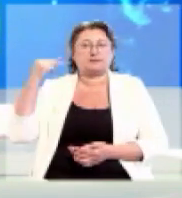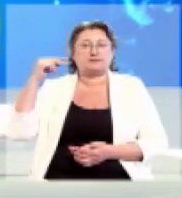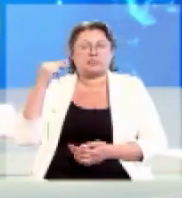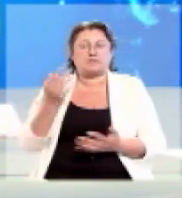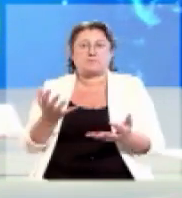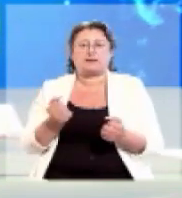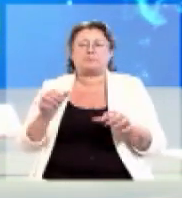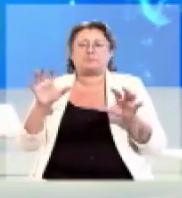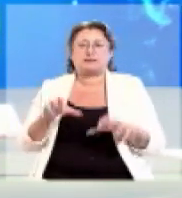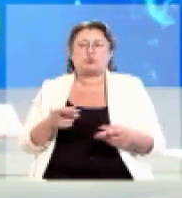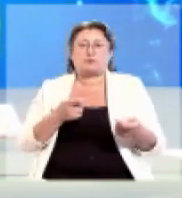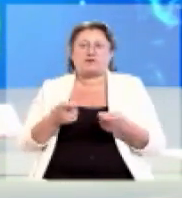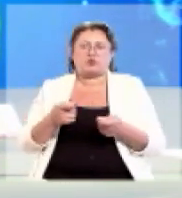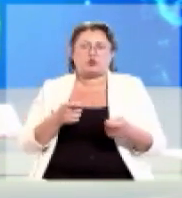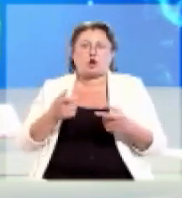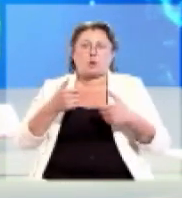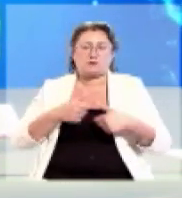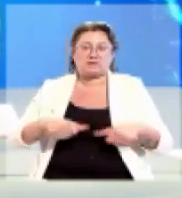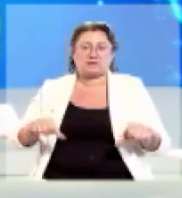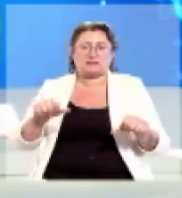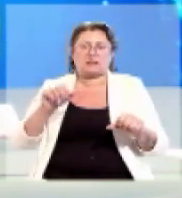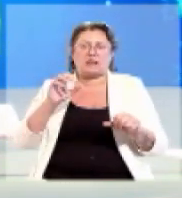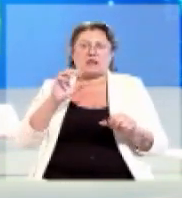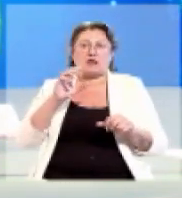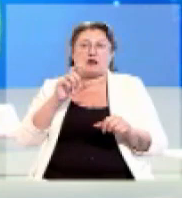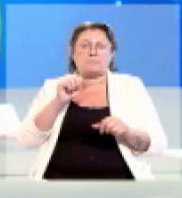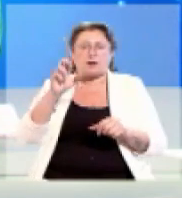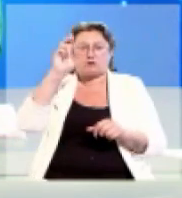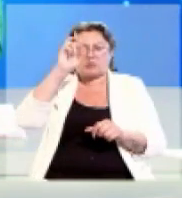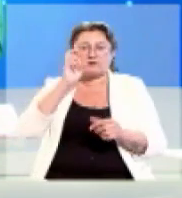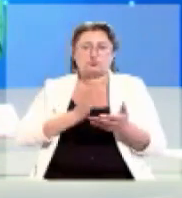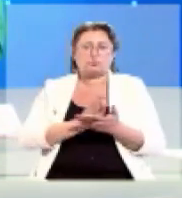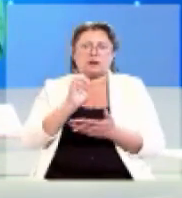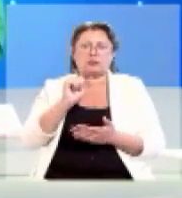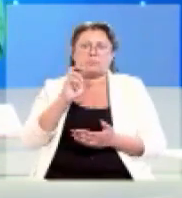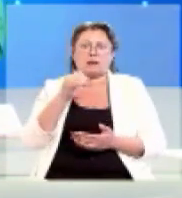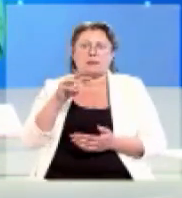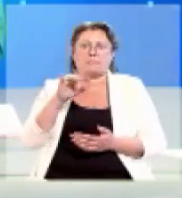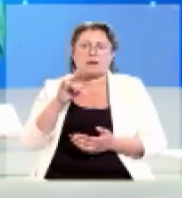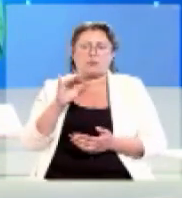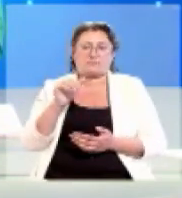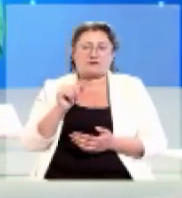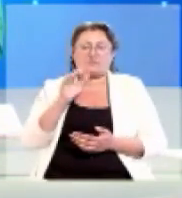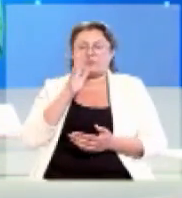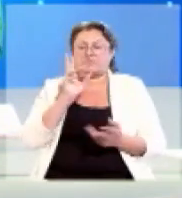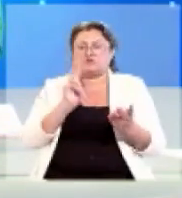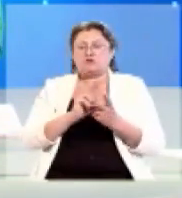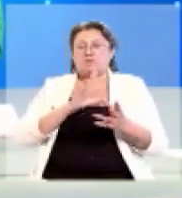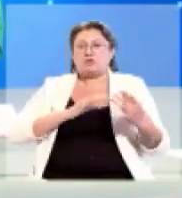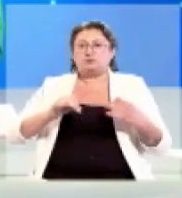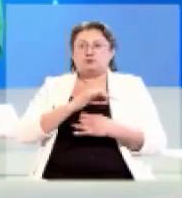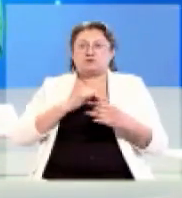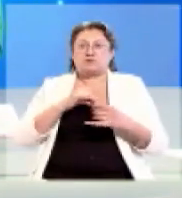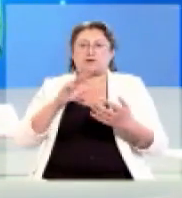Президент принял председателя управляющего комитета Астанинского хаба государственной службы Алихана Байменова. В ходе встречи были